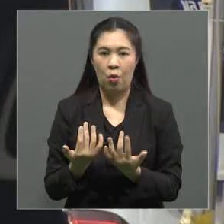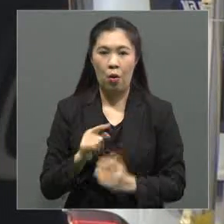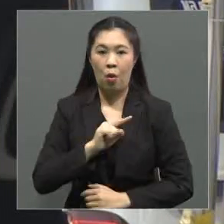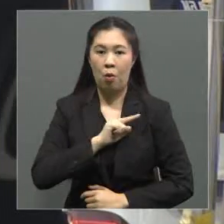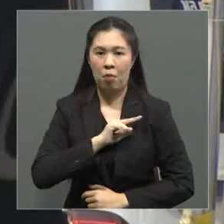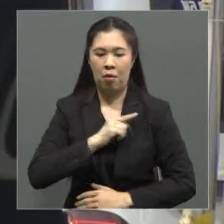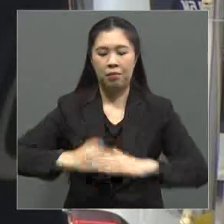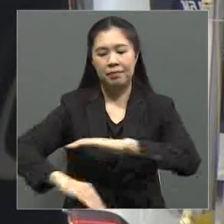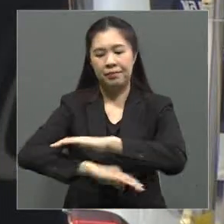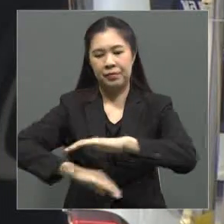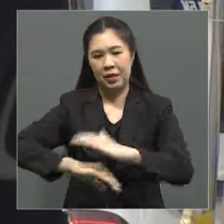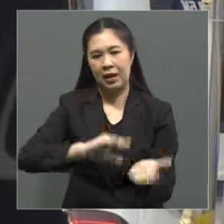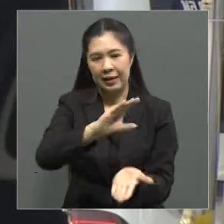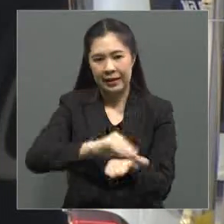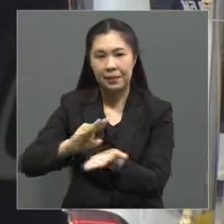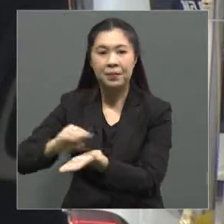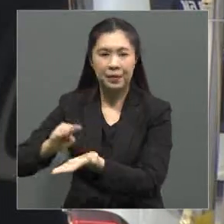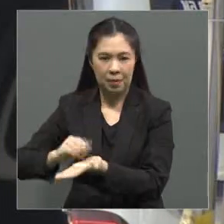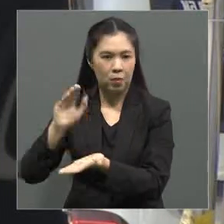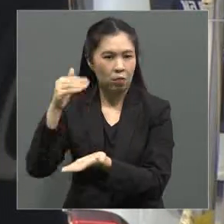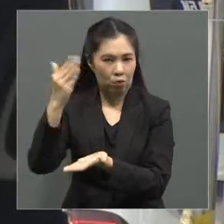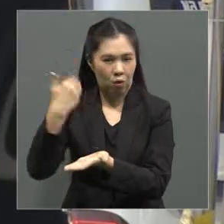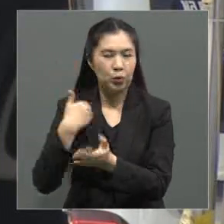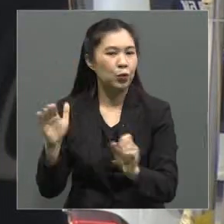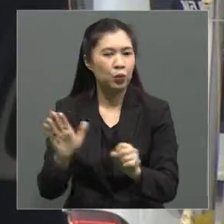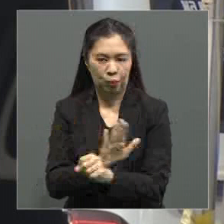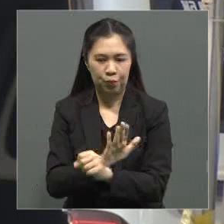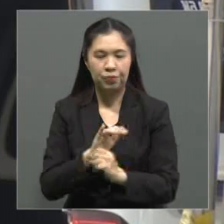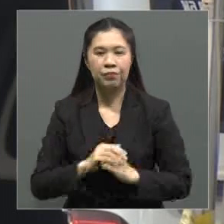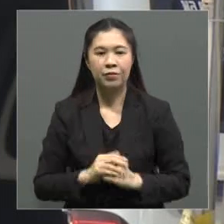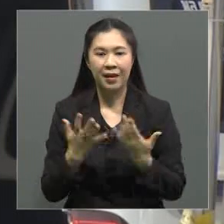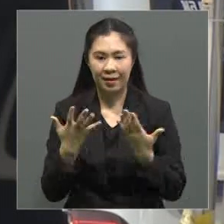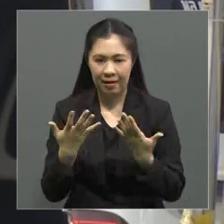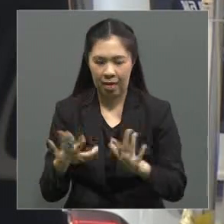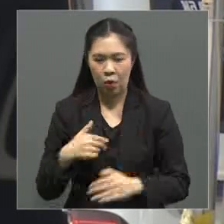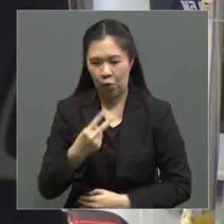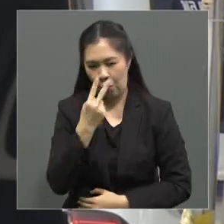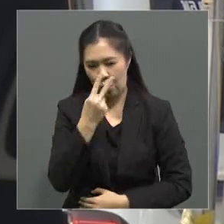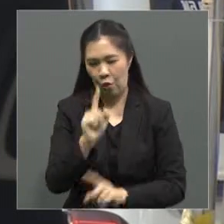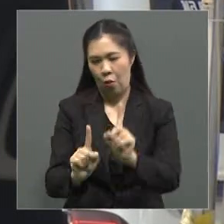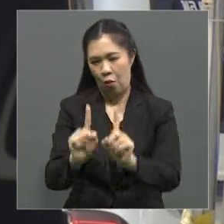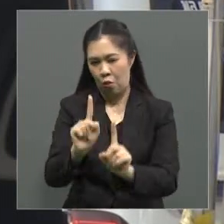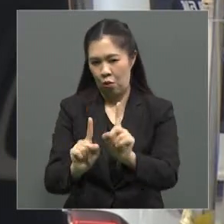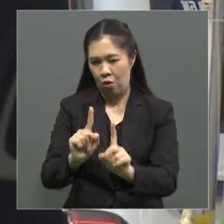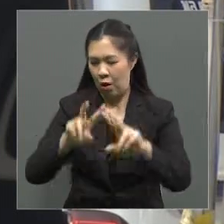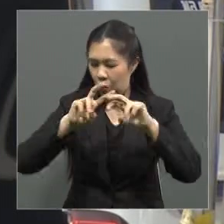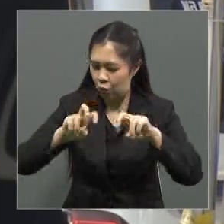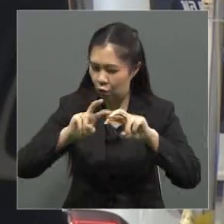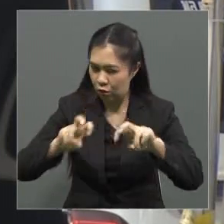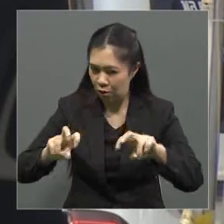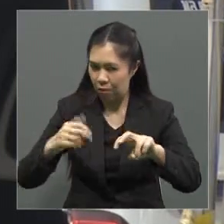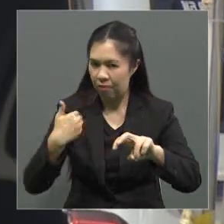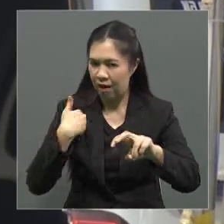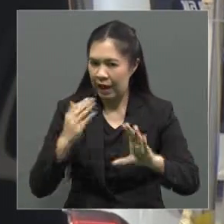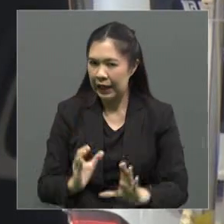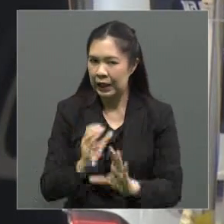รวบรวมพยานหลักฐานของพนักงานสอบสวนก่อนให้ครบทั้งหมดก่อนที่จะนำมาวิเคราะห์แล้วก็ตรวจสอบที่เกิดเหตุจึงจะสามารถ